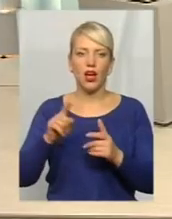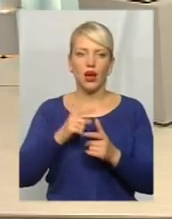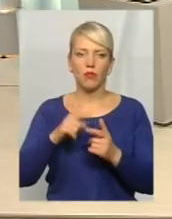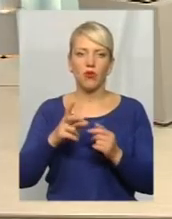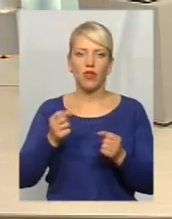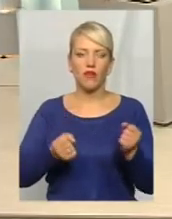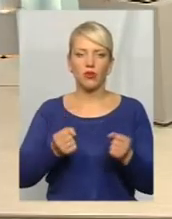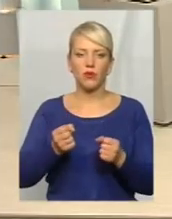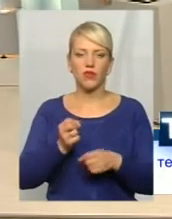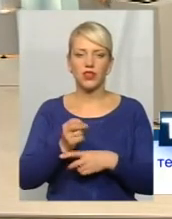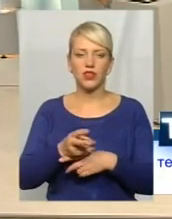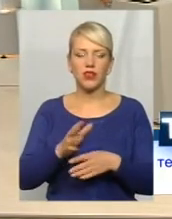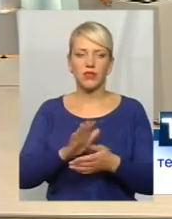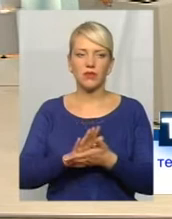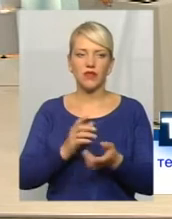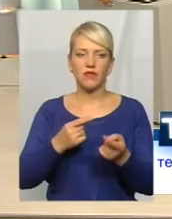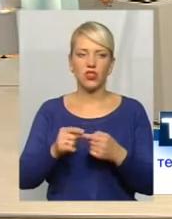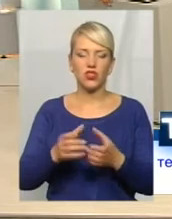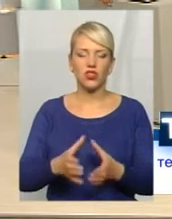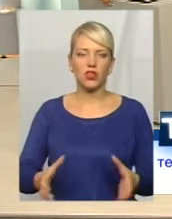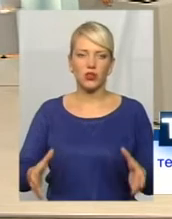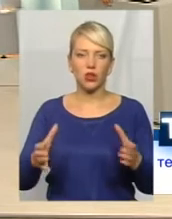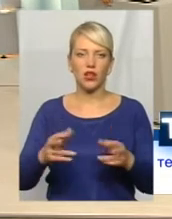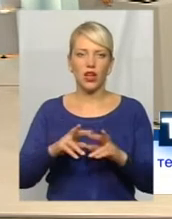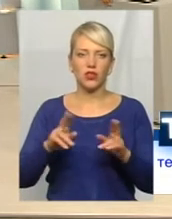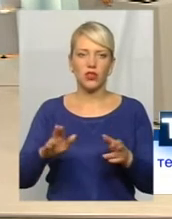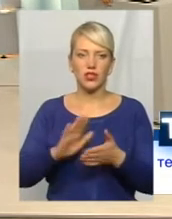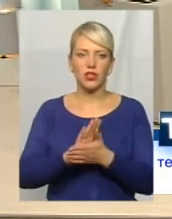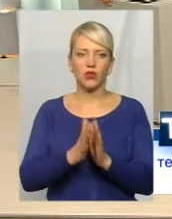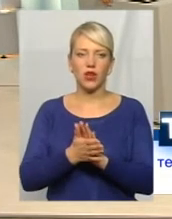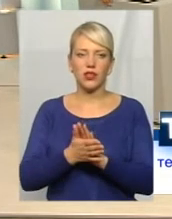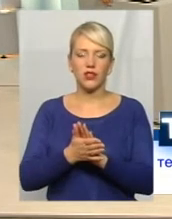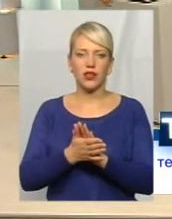їдуть і викидають сміття в інші контейнерні майданчики. Аналогічна ситуація навпроти